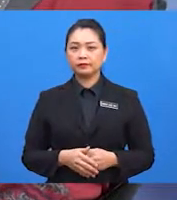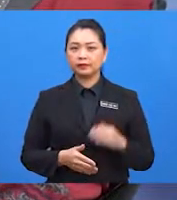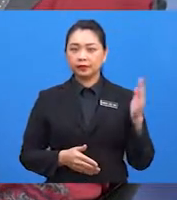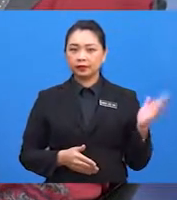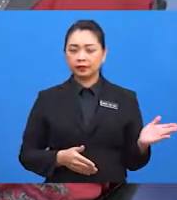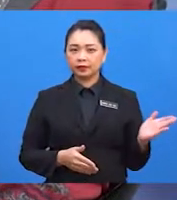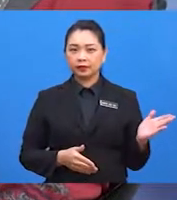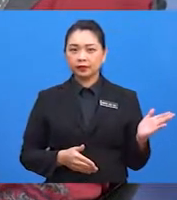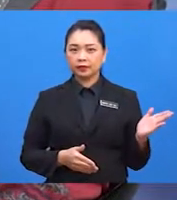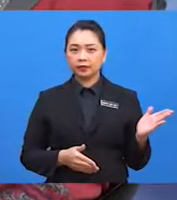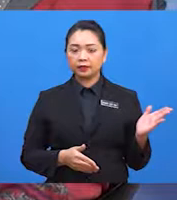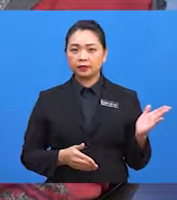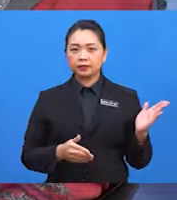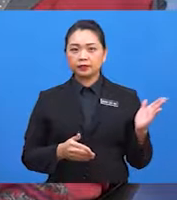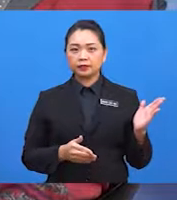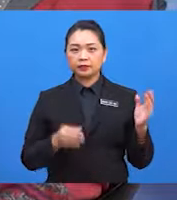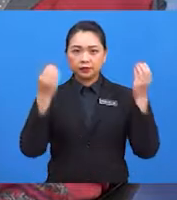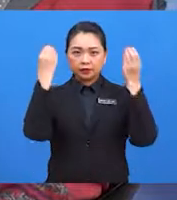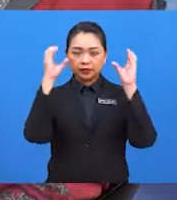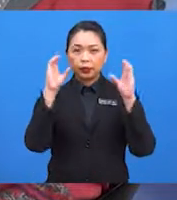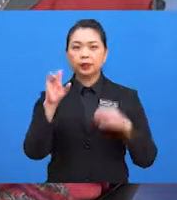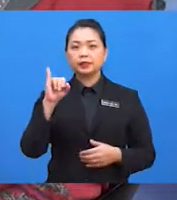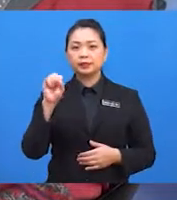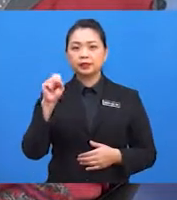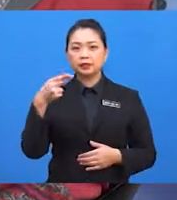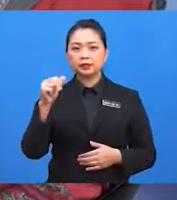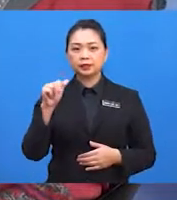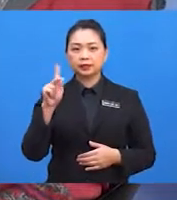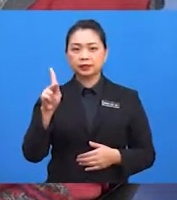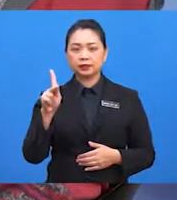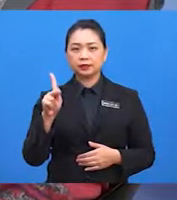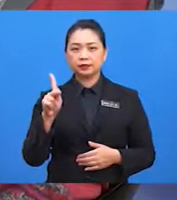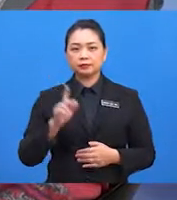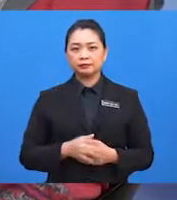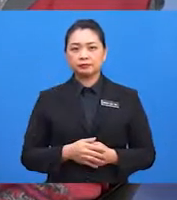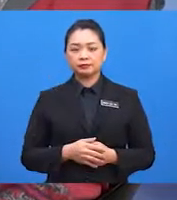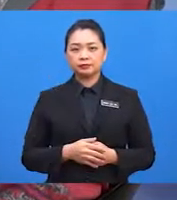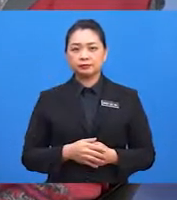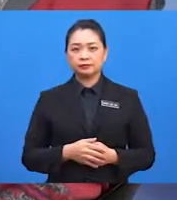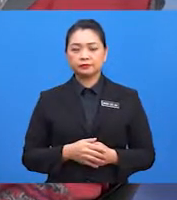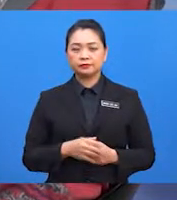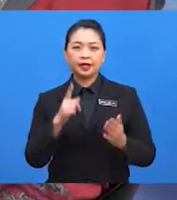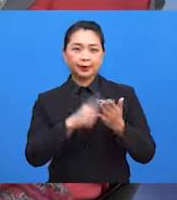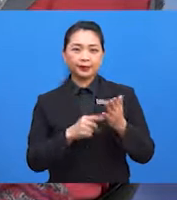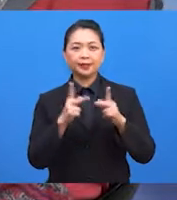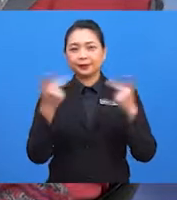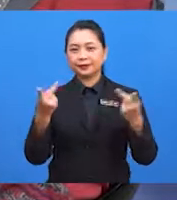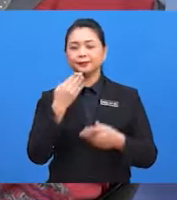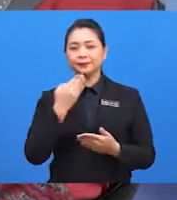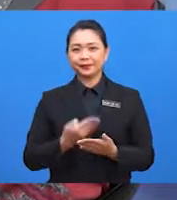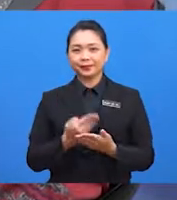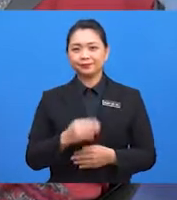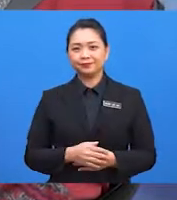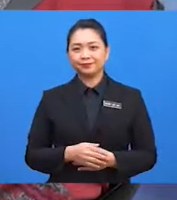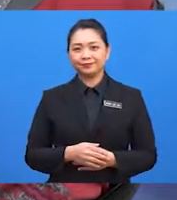yang pertama, Cikgu Ishak bin Ismail dari Kolej Tingkatan 6 Sri Istana. Apa khabar Cik Ishak? Alhamdulillah, sihat.